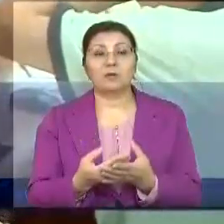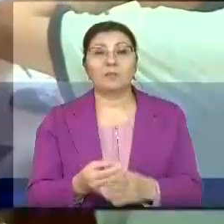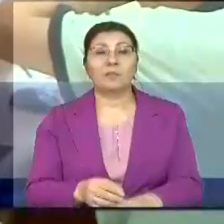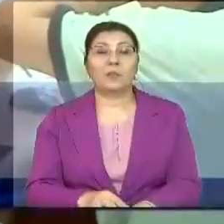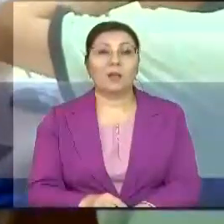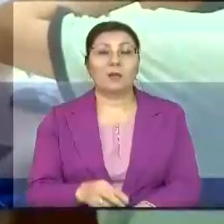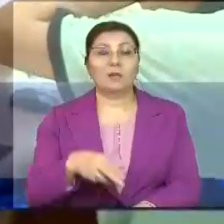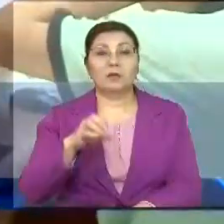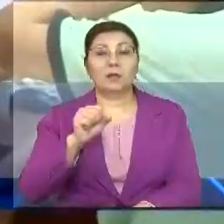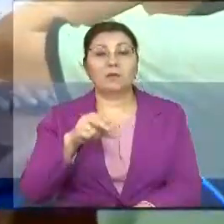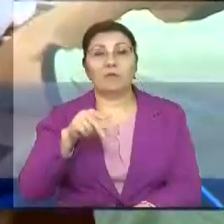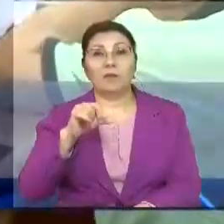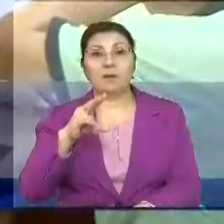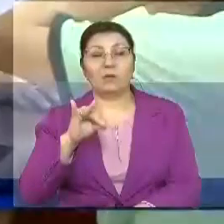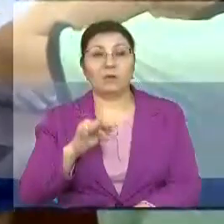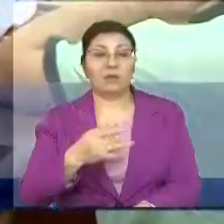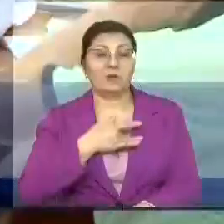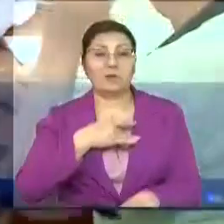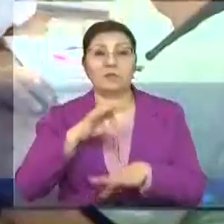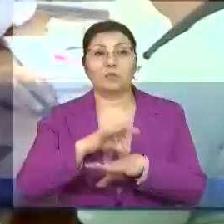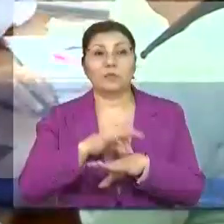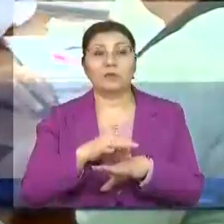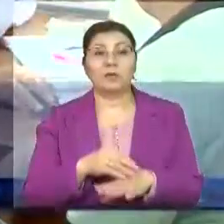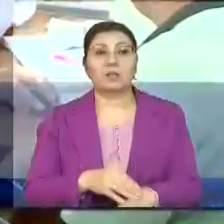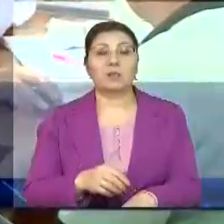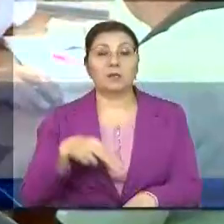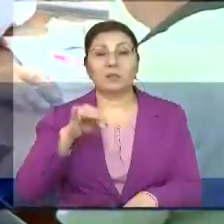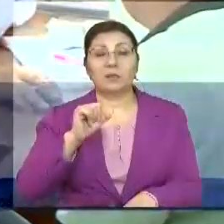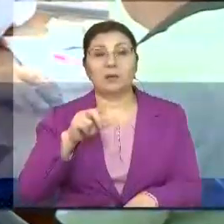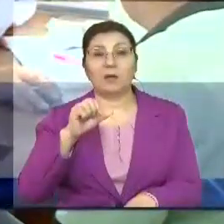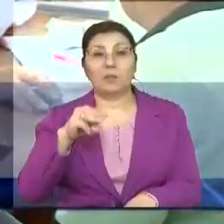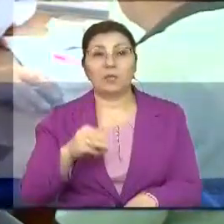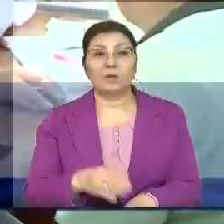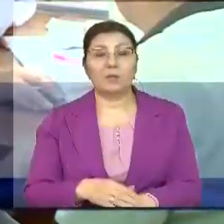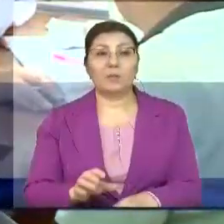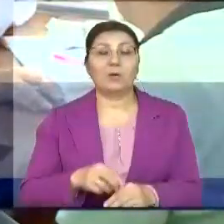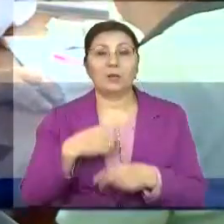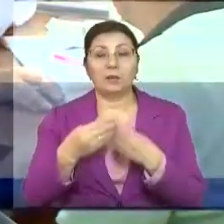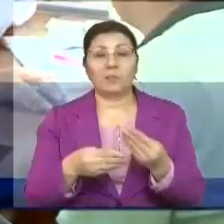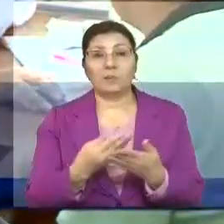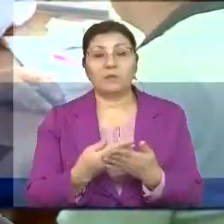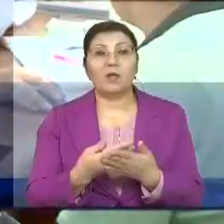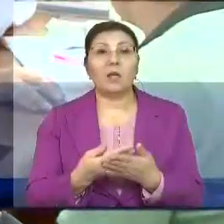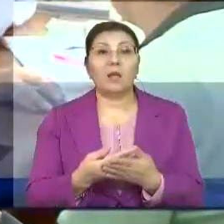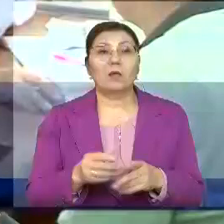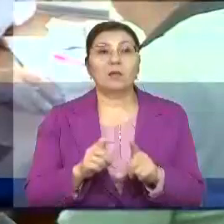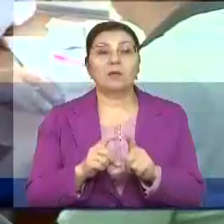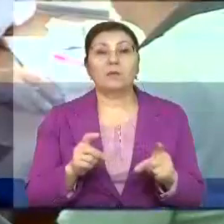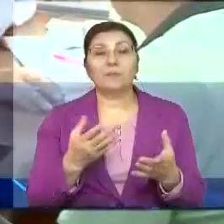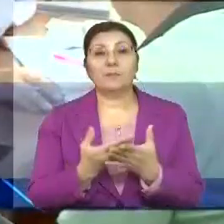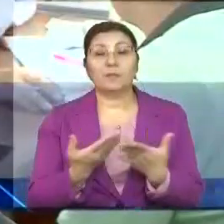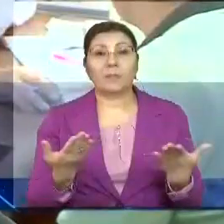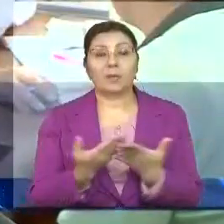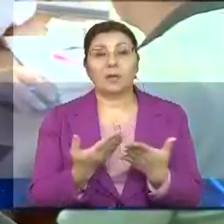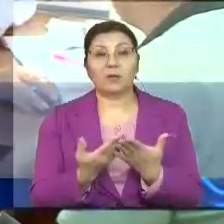гипертензии, ишемической болезни сердца, сахарный диабет, глаукома. Выявляемость есть, мы передаем в дальнейшем на участки по МСП,